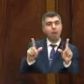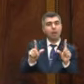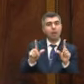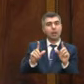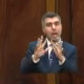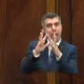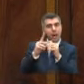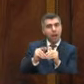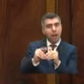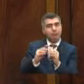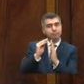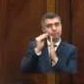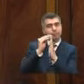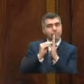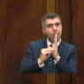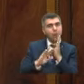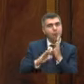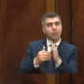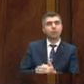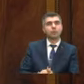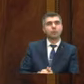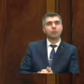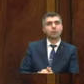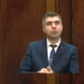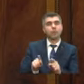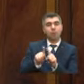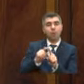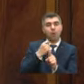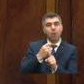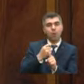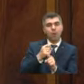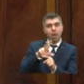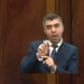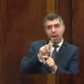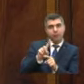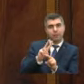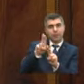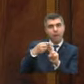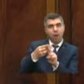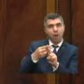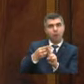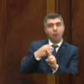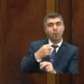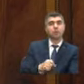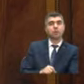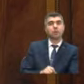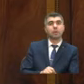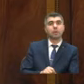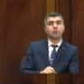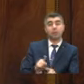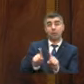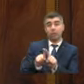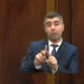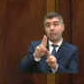مرقمة، فنتمنى أن ترجعوا من ذلك التيهان وذلك الضياع. ليست هناك عموميات في الجواب الذي